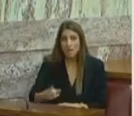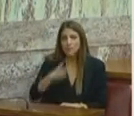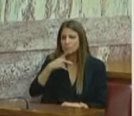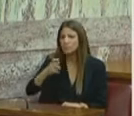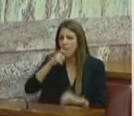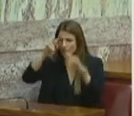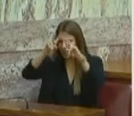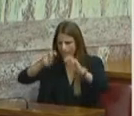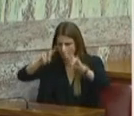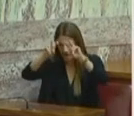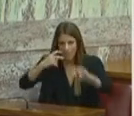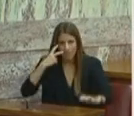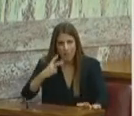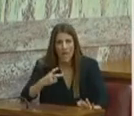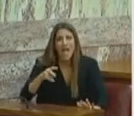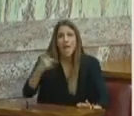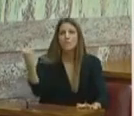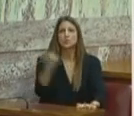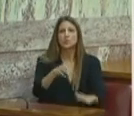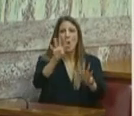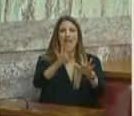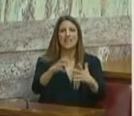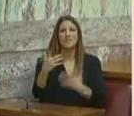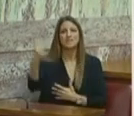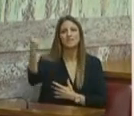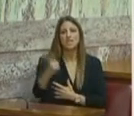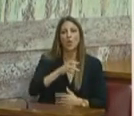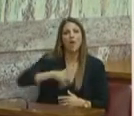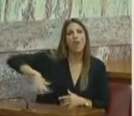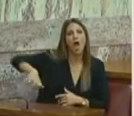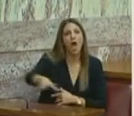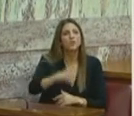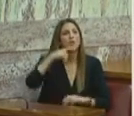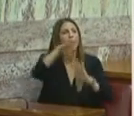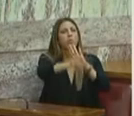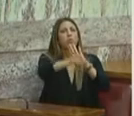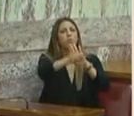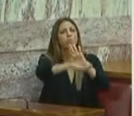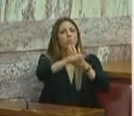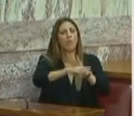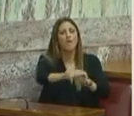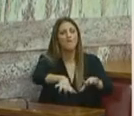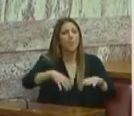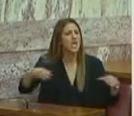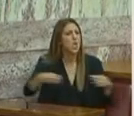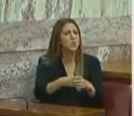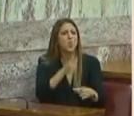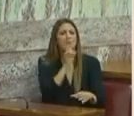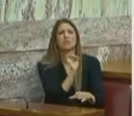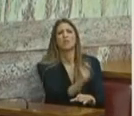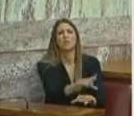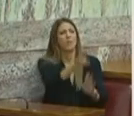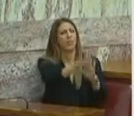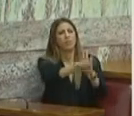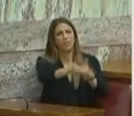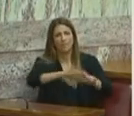οποίες το 95% του λαού απαξιώνει τον κοινοβουλευτισμό και τα πολιτικά κόμματα, όταν και